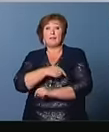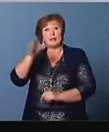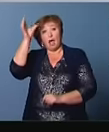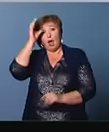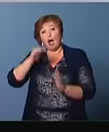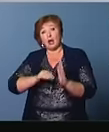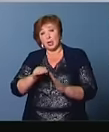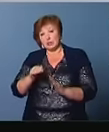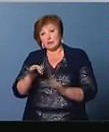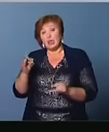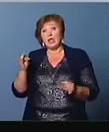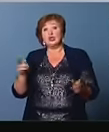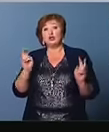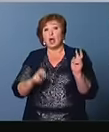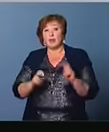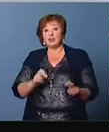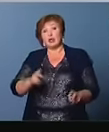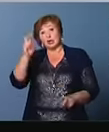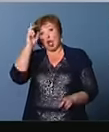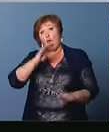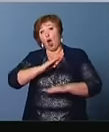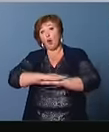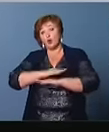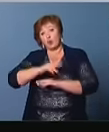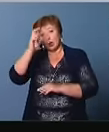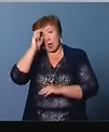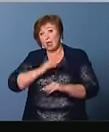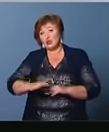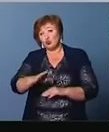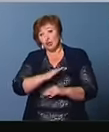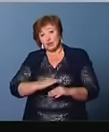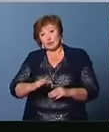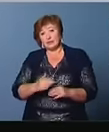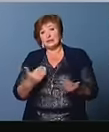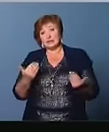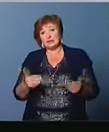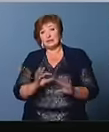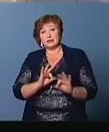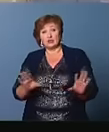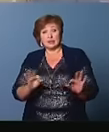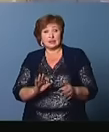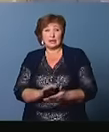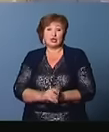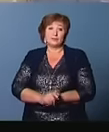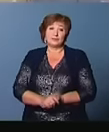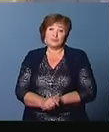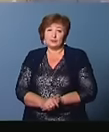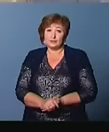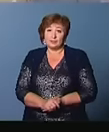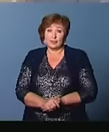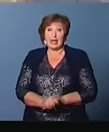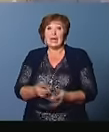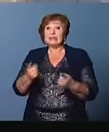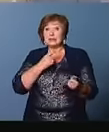урок государственности. За разговором первокурсников и законодателей наблюдали и наши журналисты. В зале